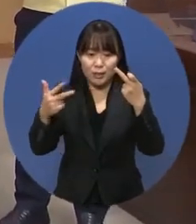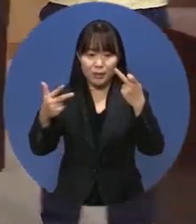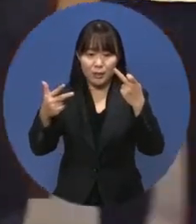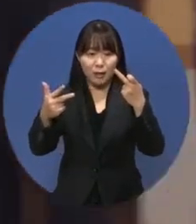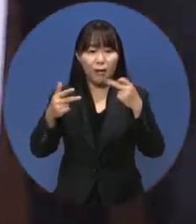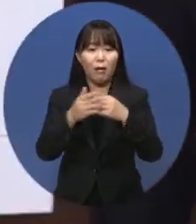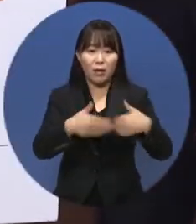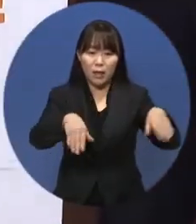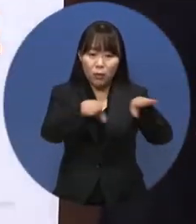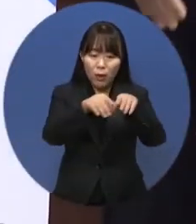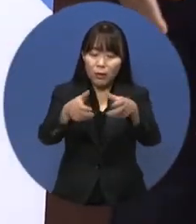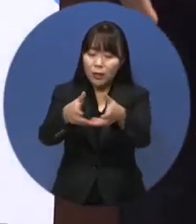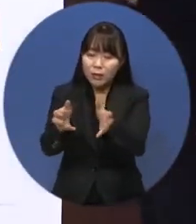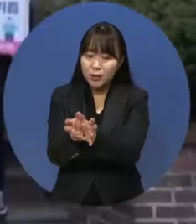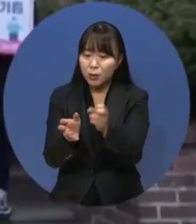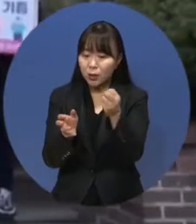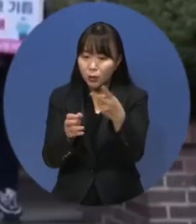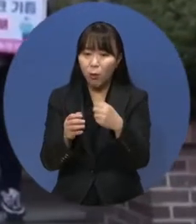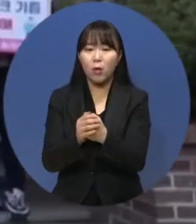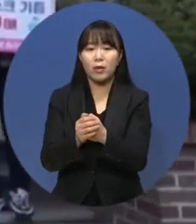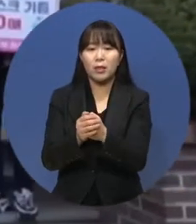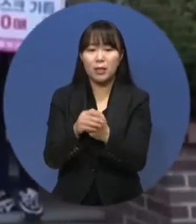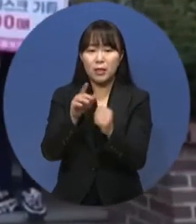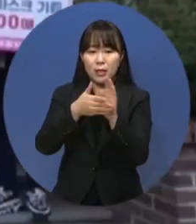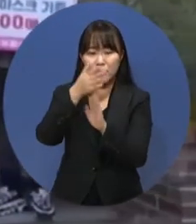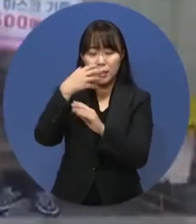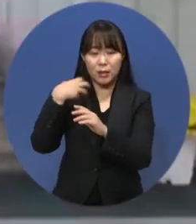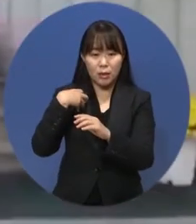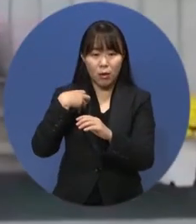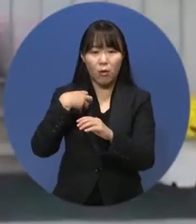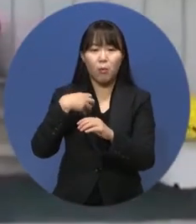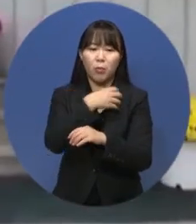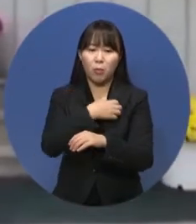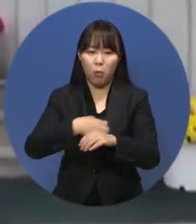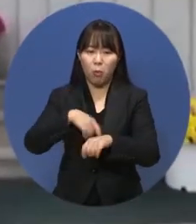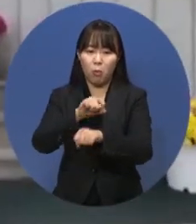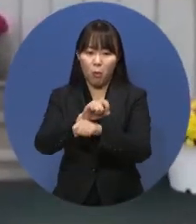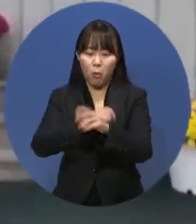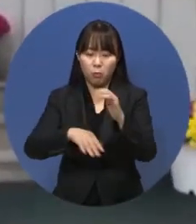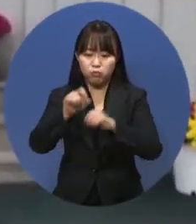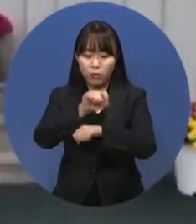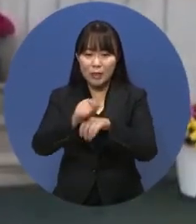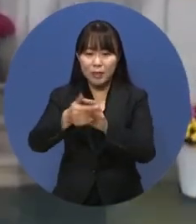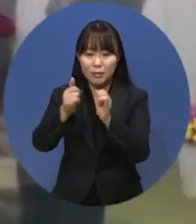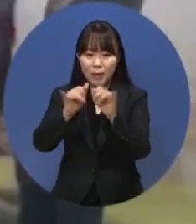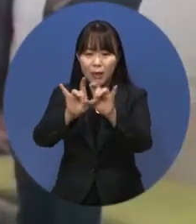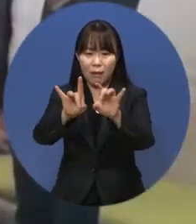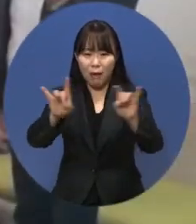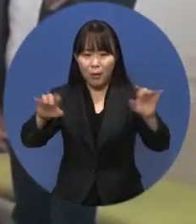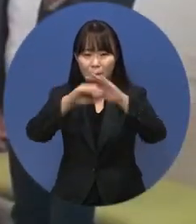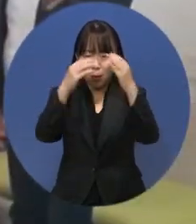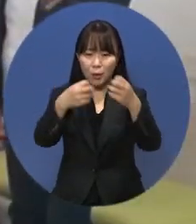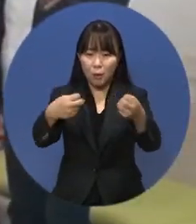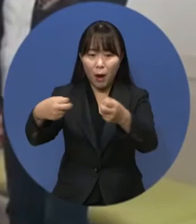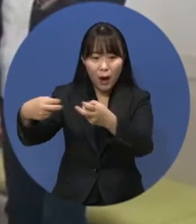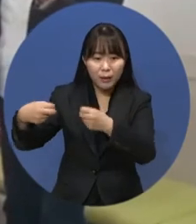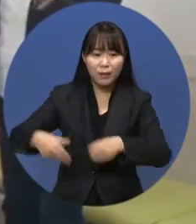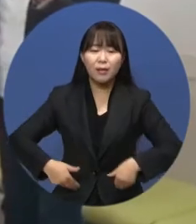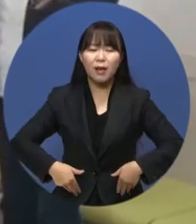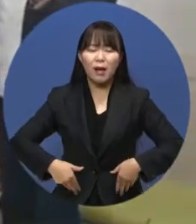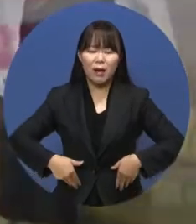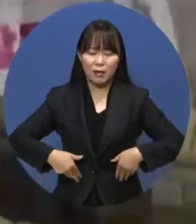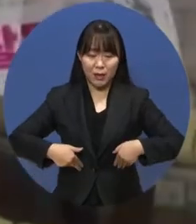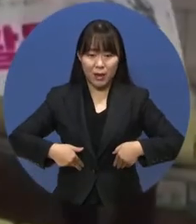관내 기관 단체는 물론 시청, 읍면동 공무원 시민 등 각계각층에서 보내준